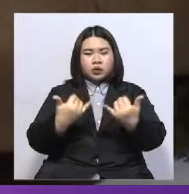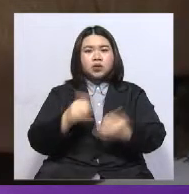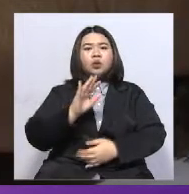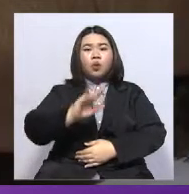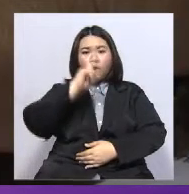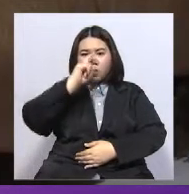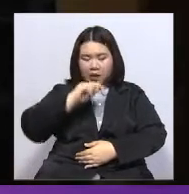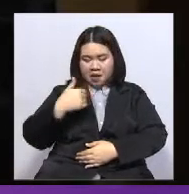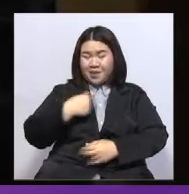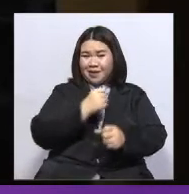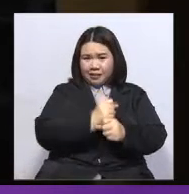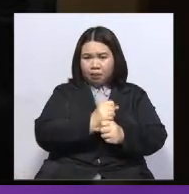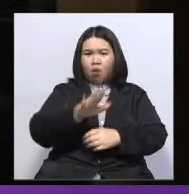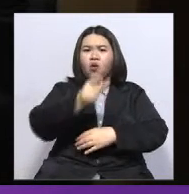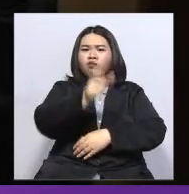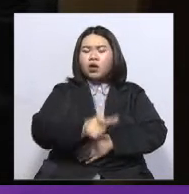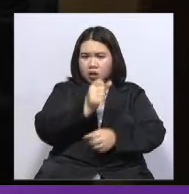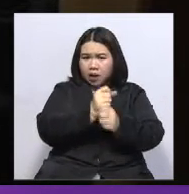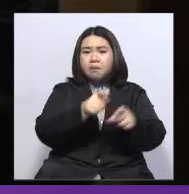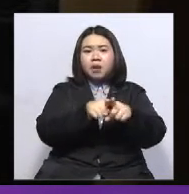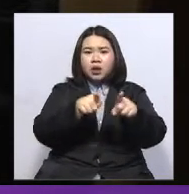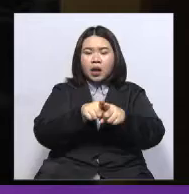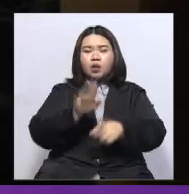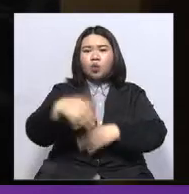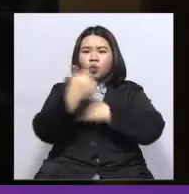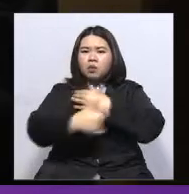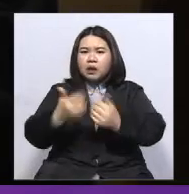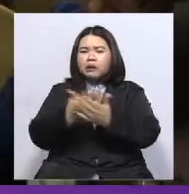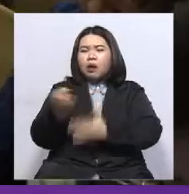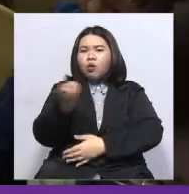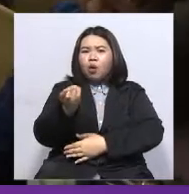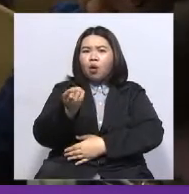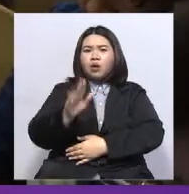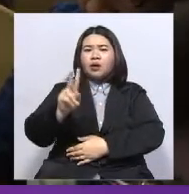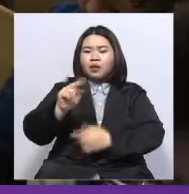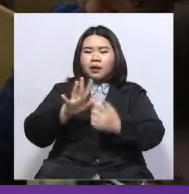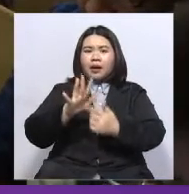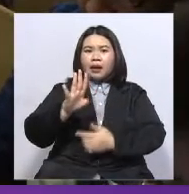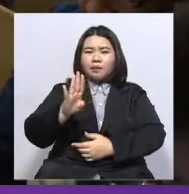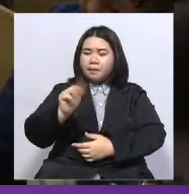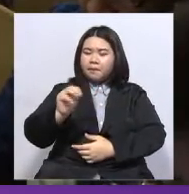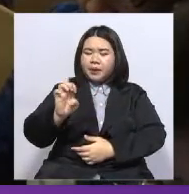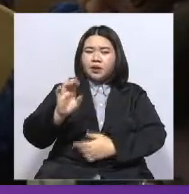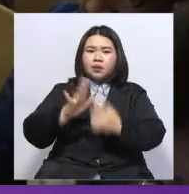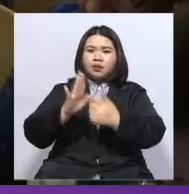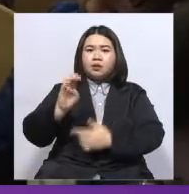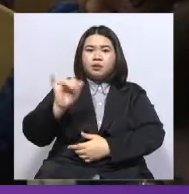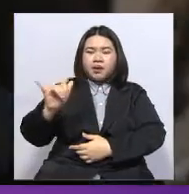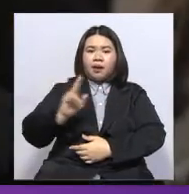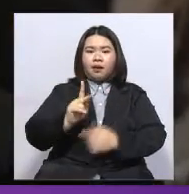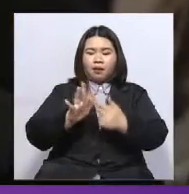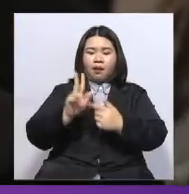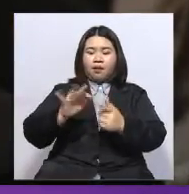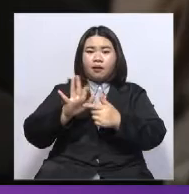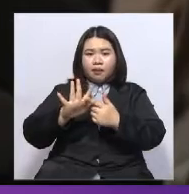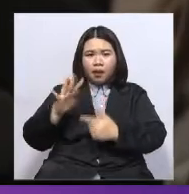ที่ประเทศต่างๆทั่วโลกอย่างฝรั่งเศสไปจนถึงประเทศที่มีรายได้ต่ำอย่างนามิเบียและกานาได้นำมาใช้เป็นแนวทางใน